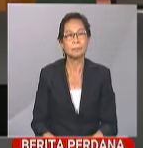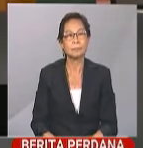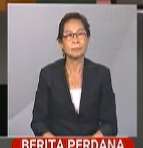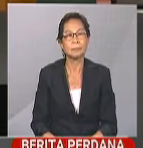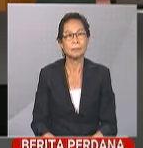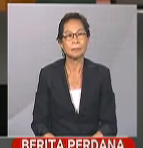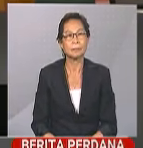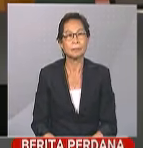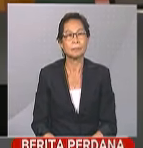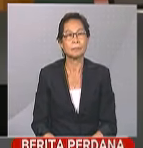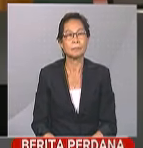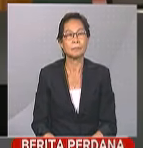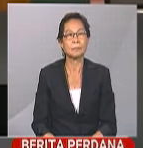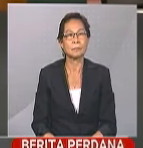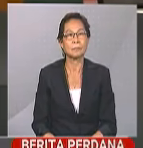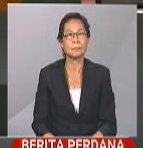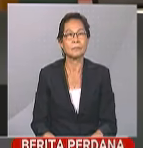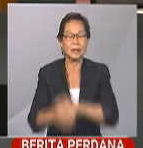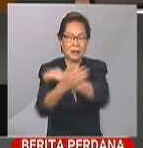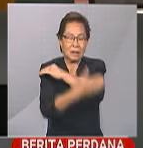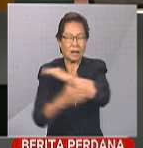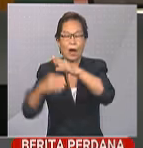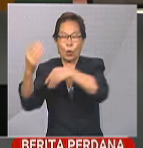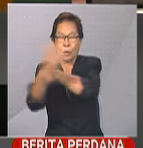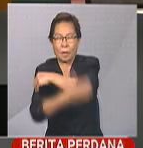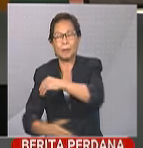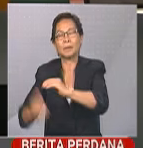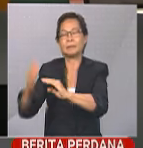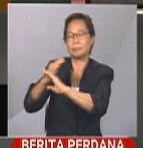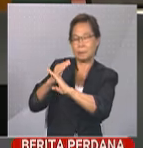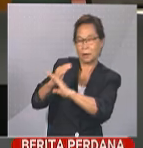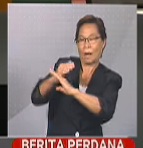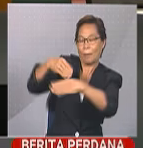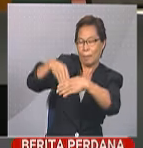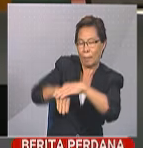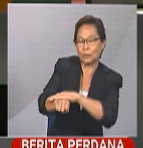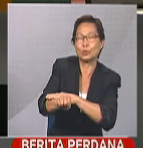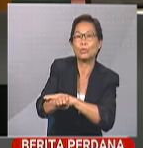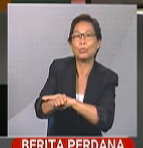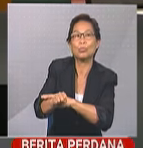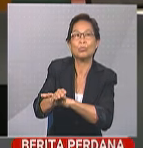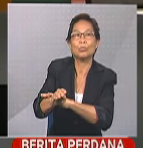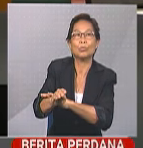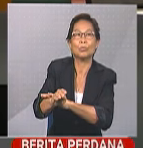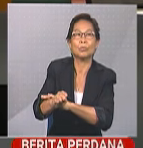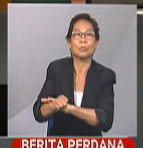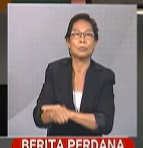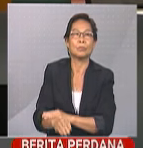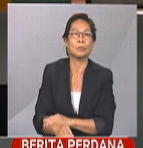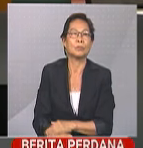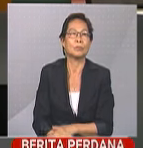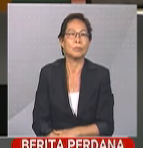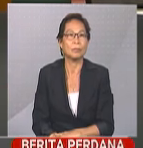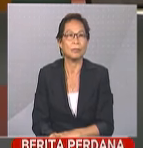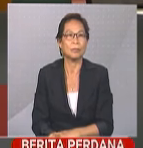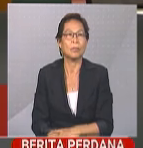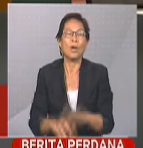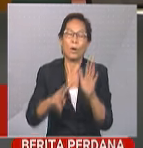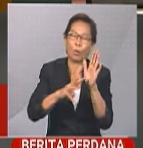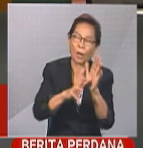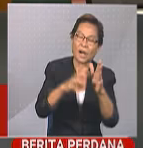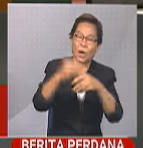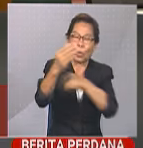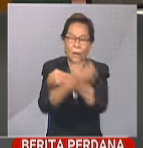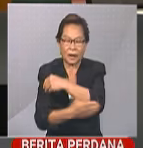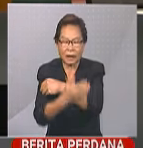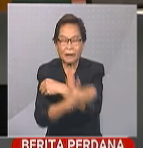kalau sumur warga negara asing memang disekap masukkan kecuali juta juta dan perwakilan asing